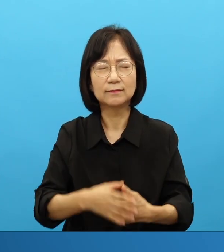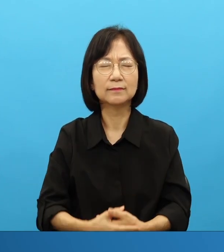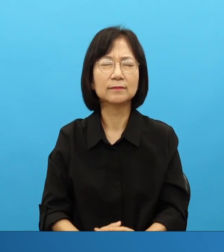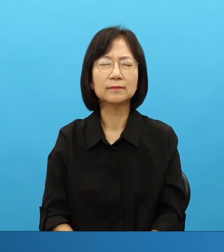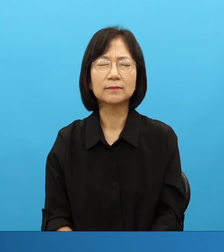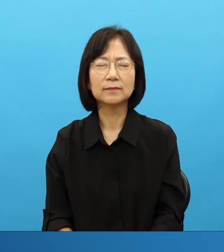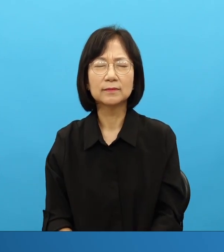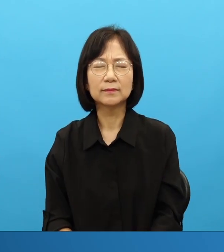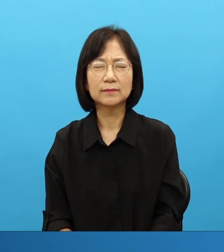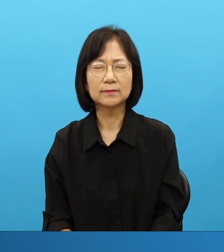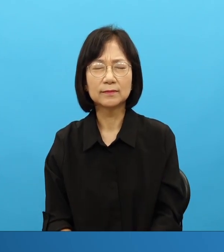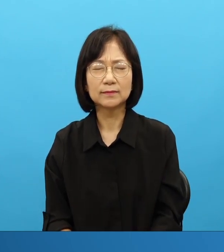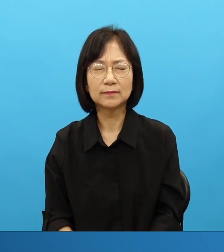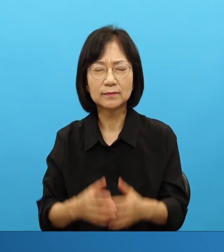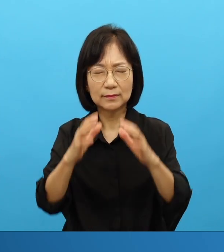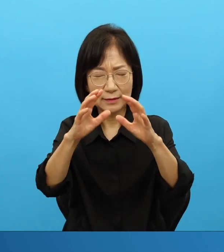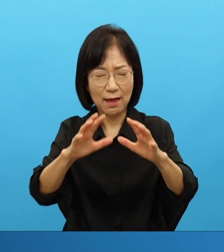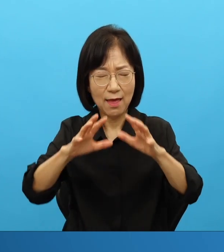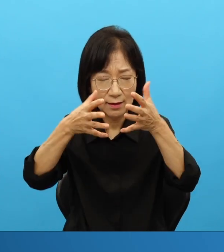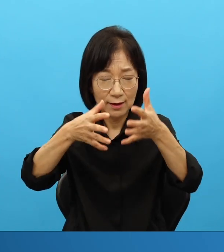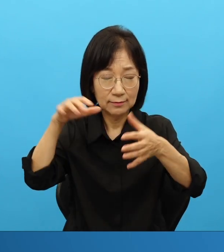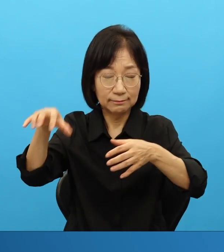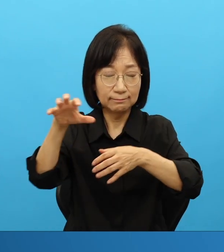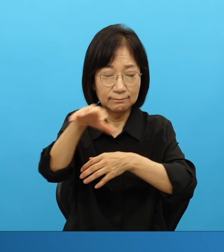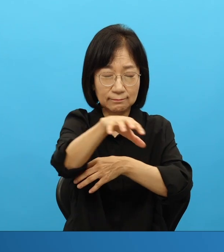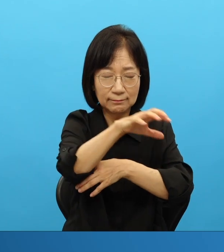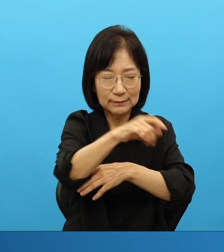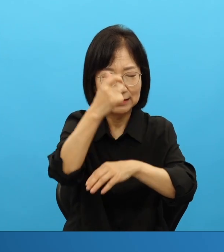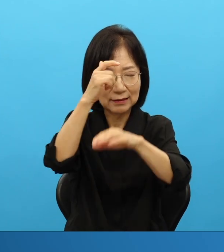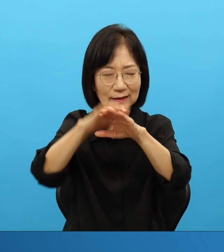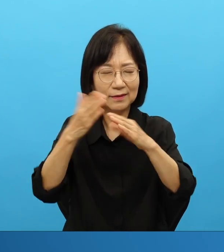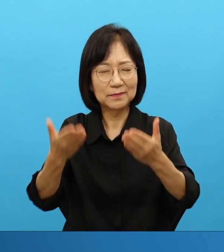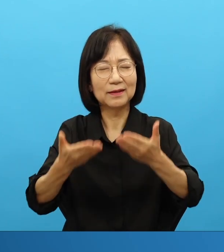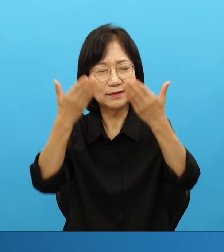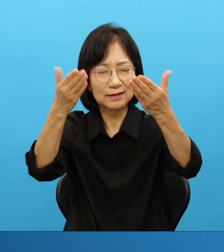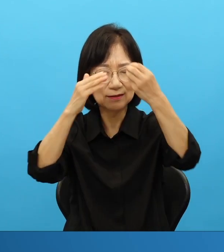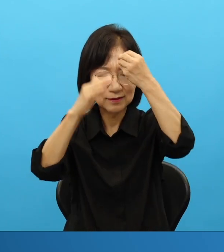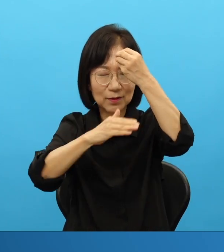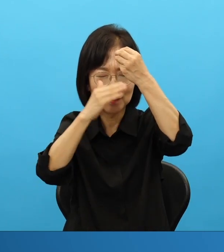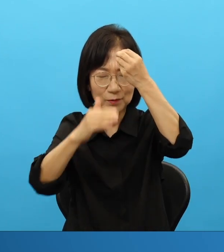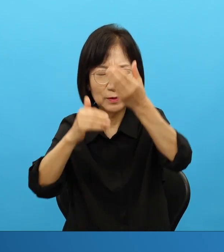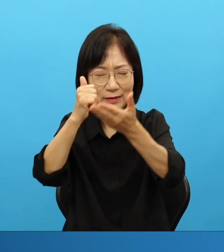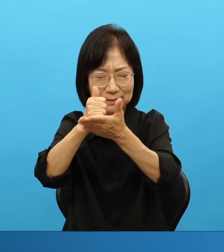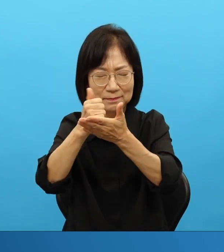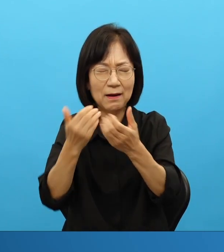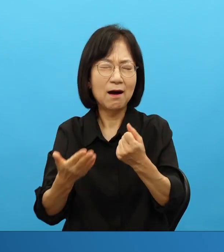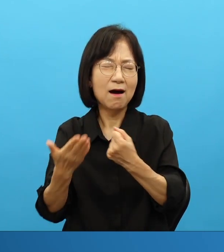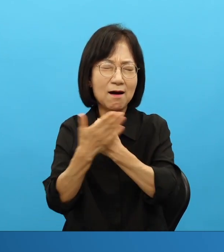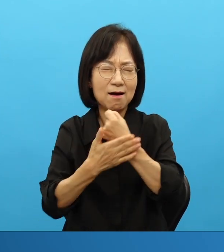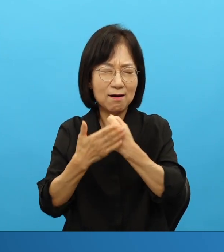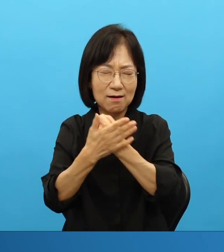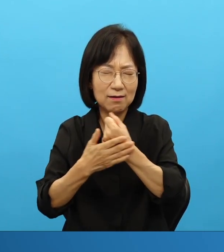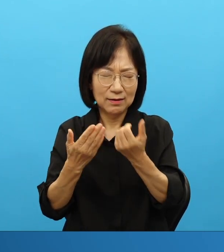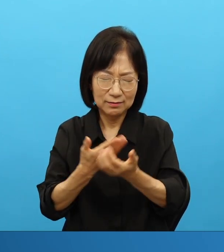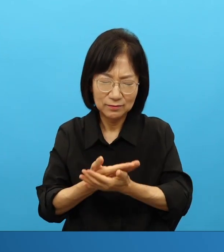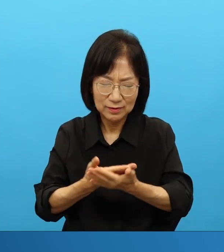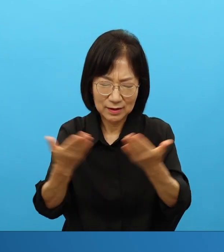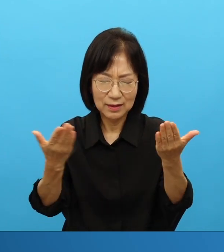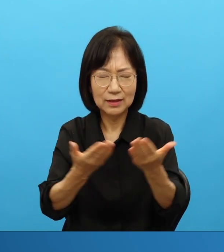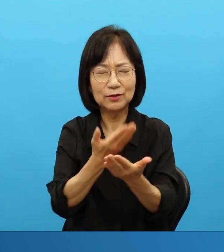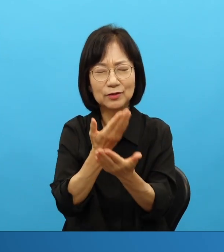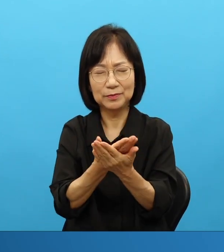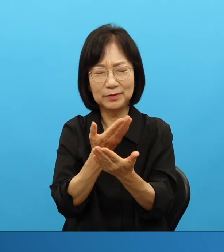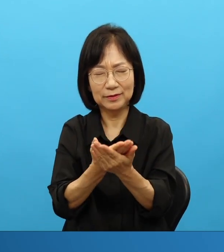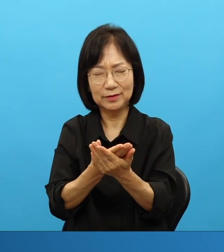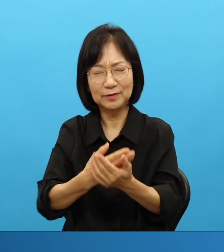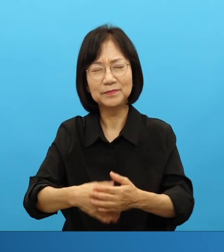grace. 세계 각 지역에서 예배드리는 성도들에게도 은혜의 시간으로 인도하여 주옵소서.